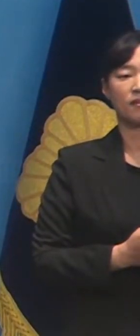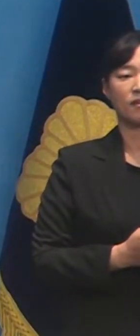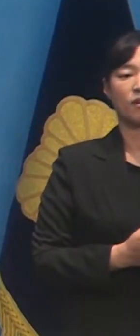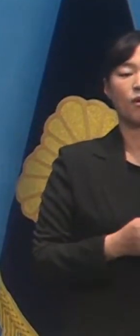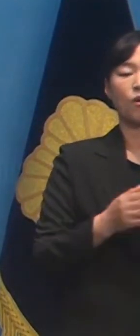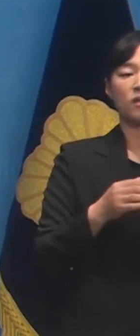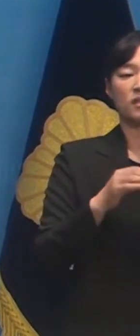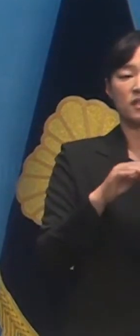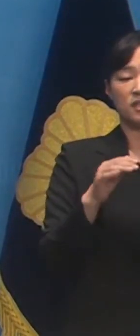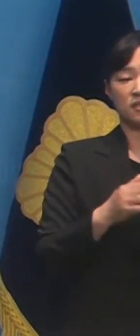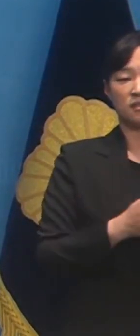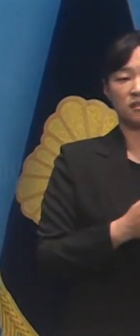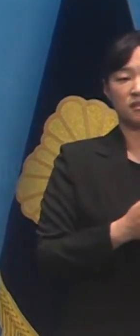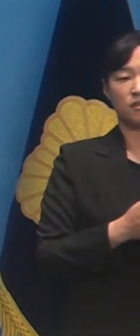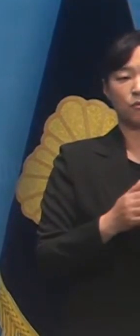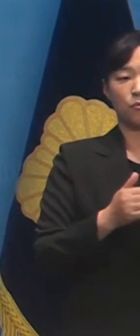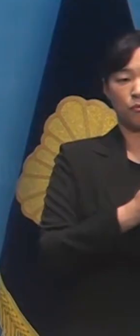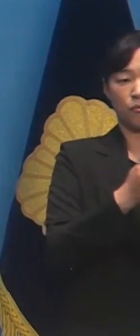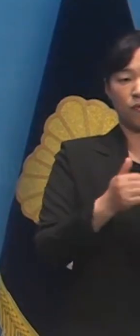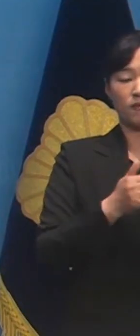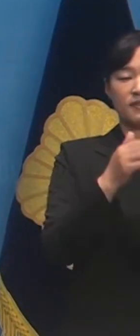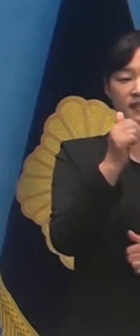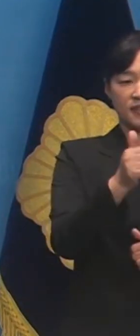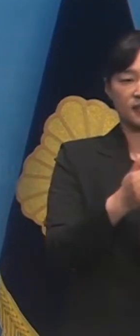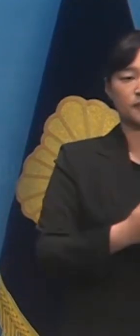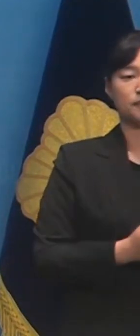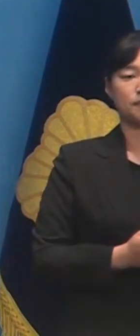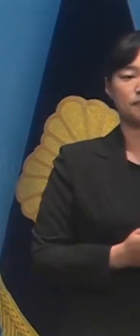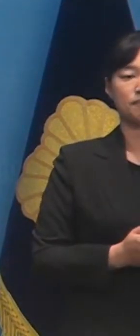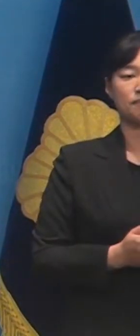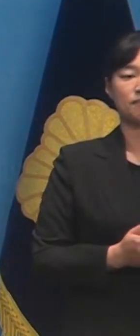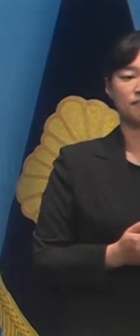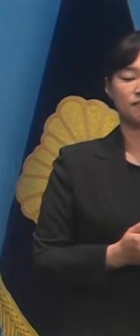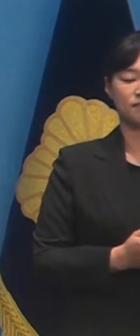물질로위원회 위원장을 맡고 계신 임병덕 의원님 모셨습니다.